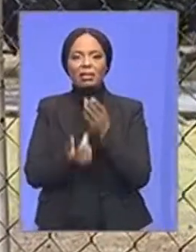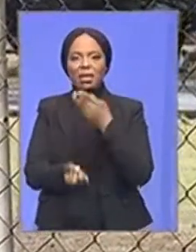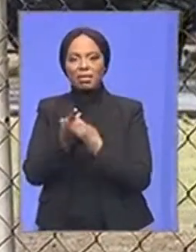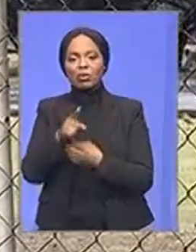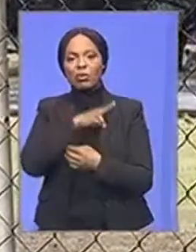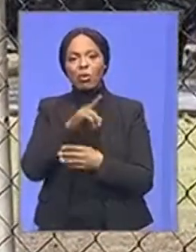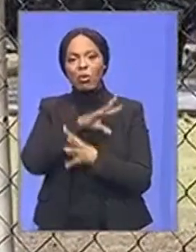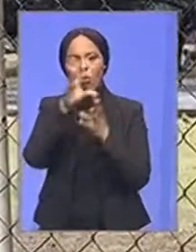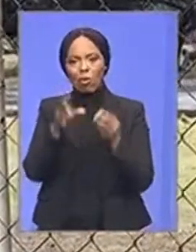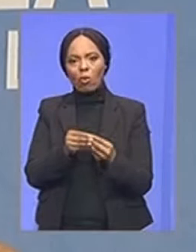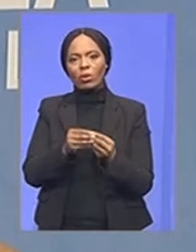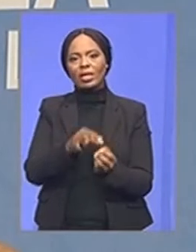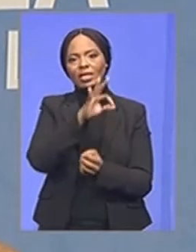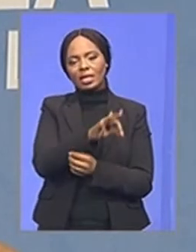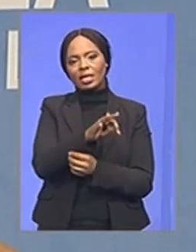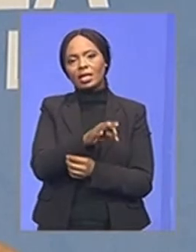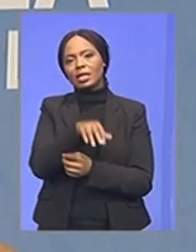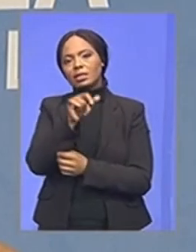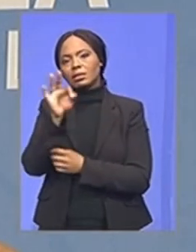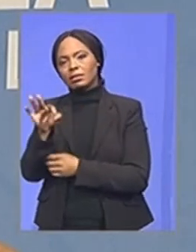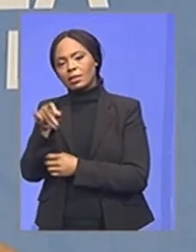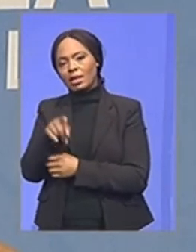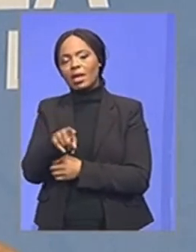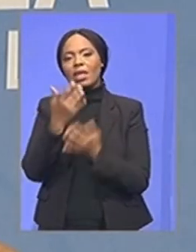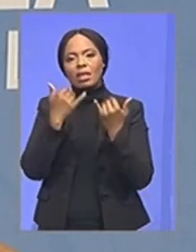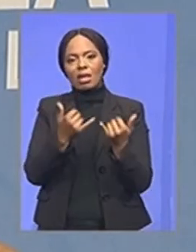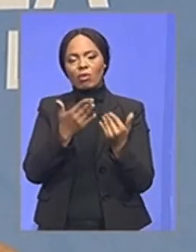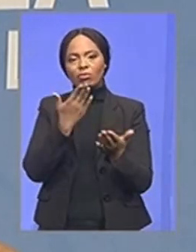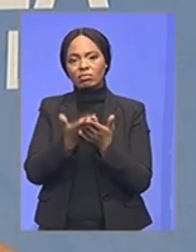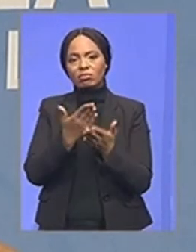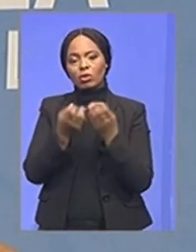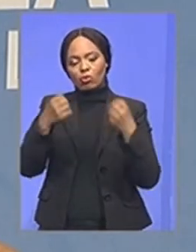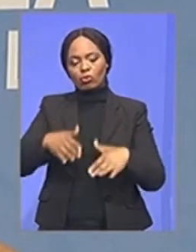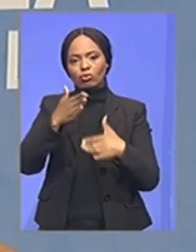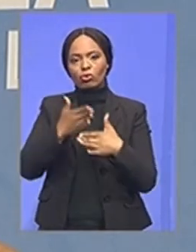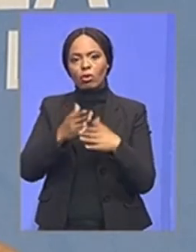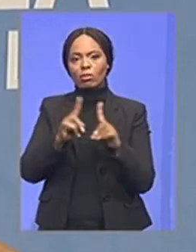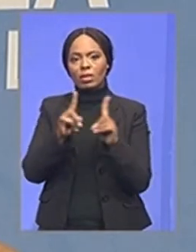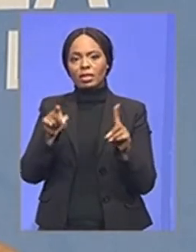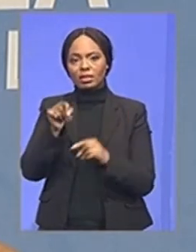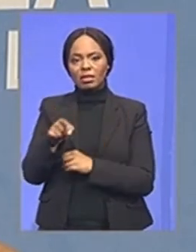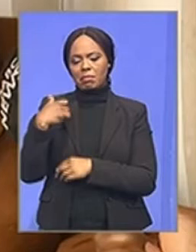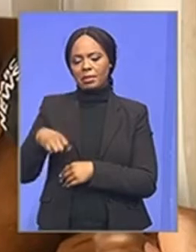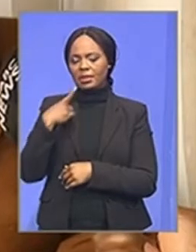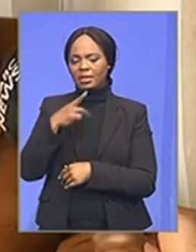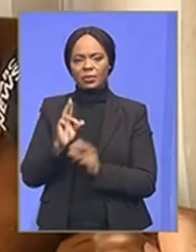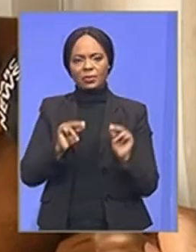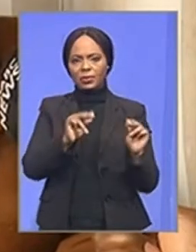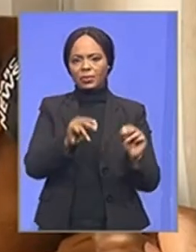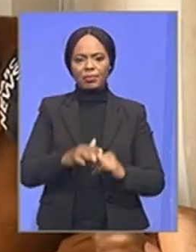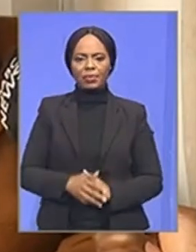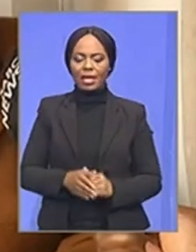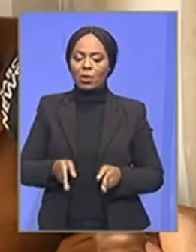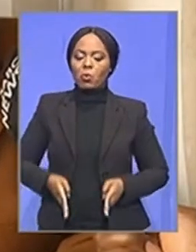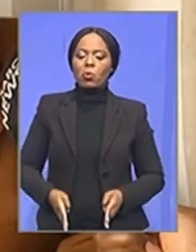130 ba latlhegelwe ke ditiro. Fela masepala o ganeditse ditatofatso tseo di dirilweng ke setlamo. Tsela ele ke a province mara